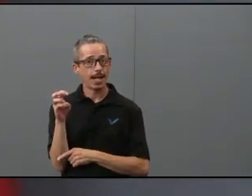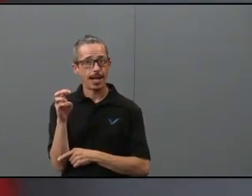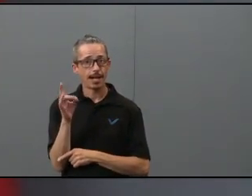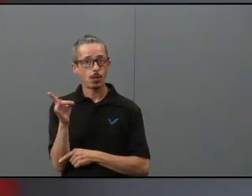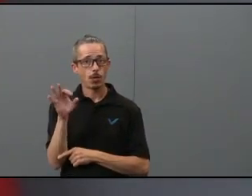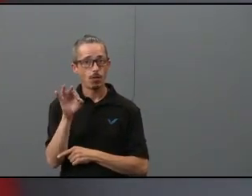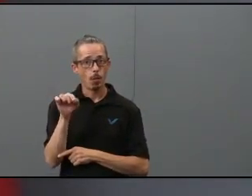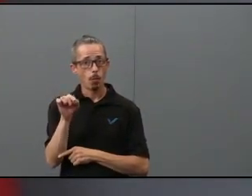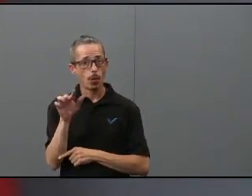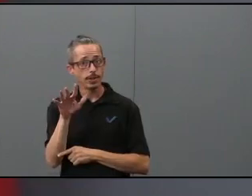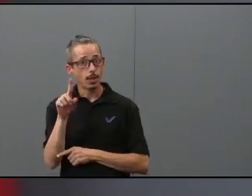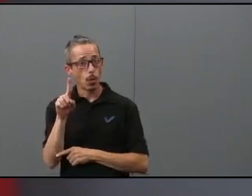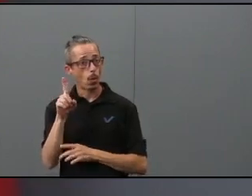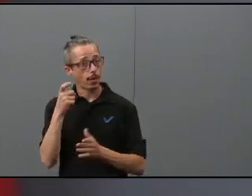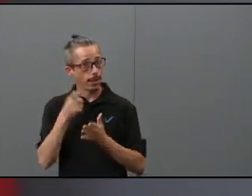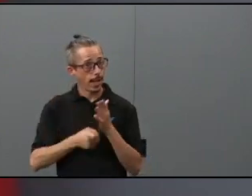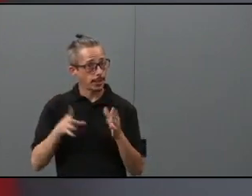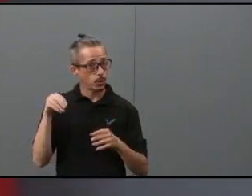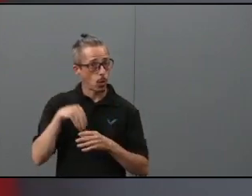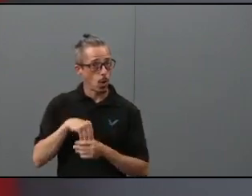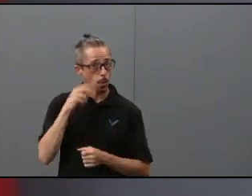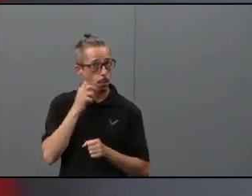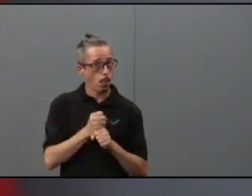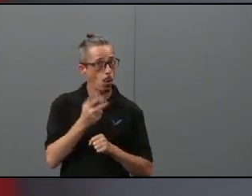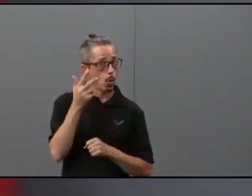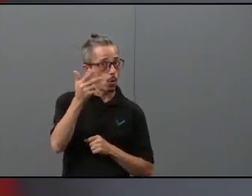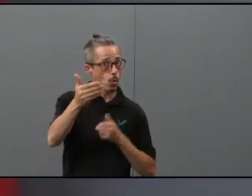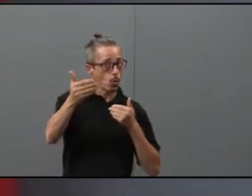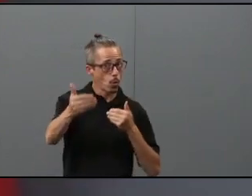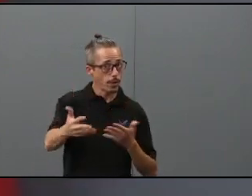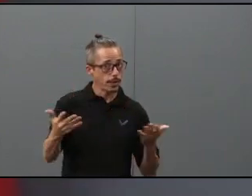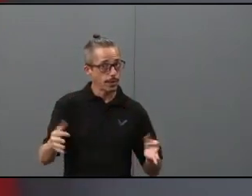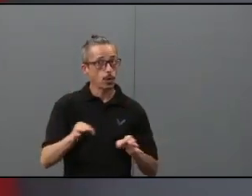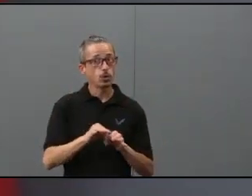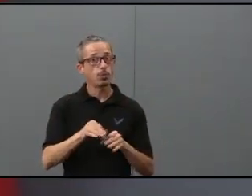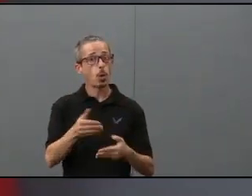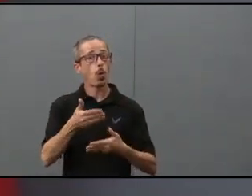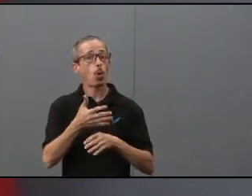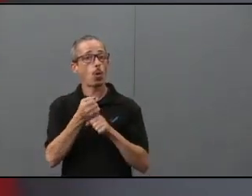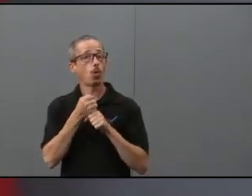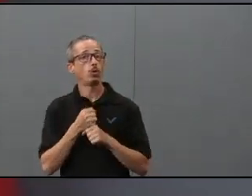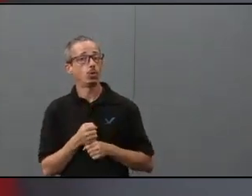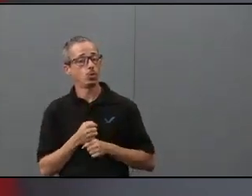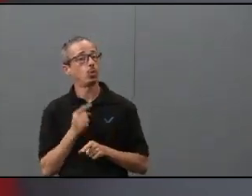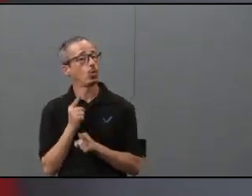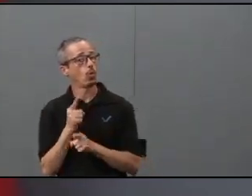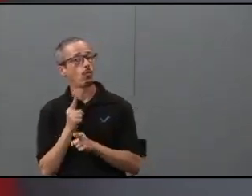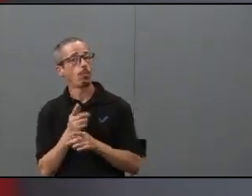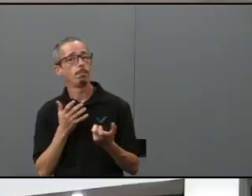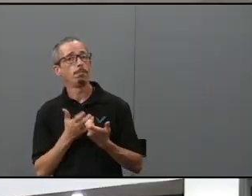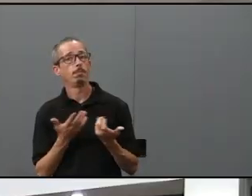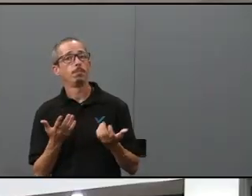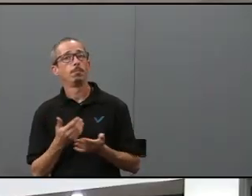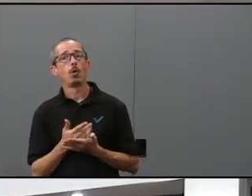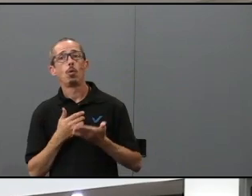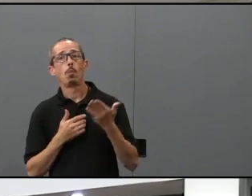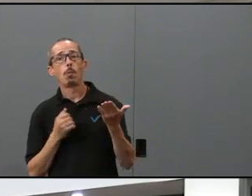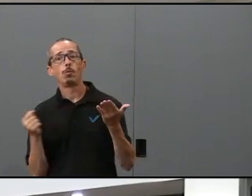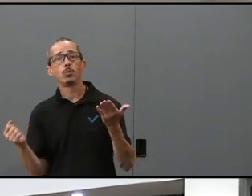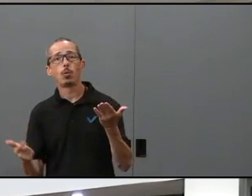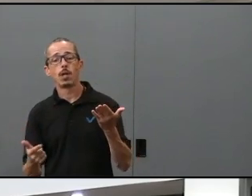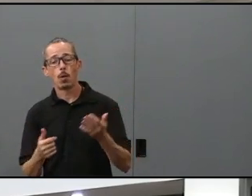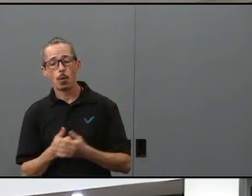243689,51 taxes inclus pour 3 ans celle-ci étant la plus basse soumission reçue conforme merci un proposeur un